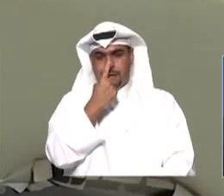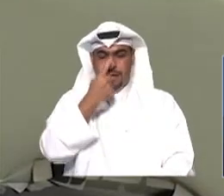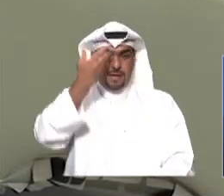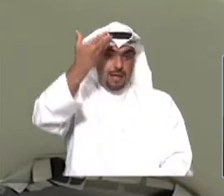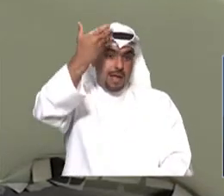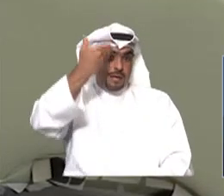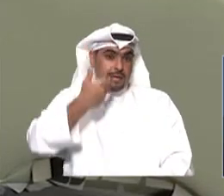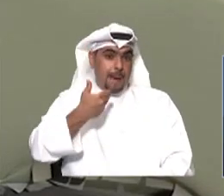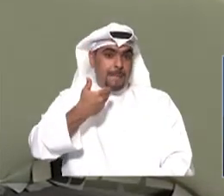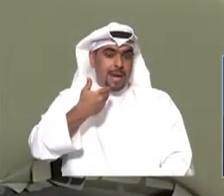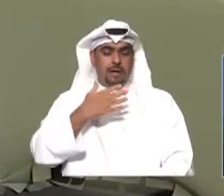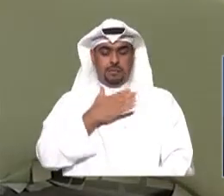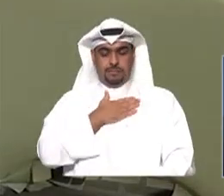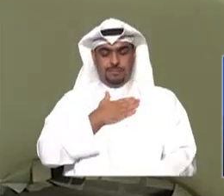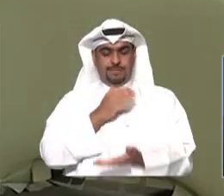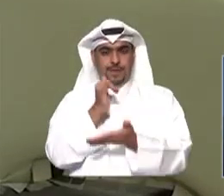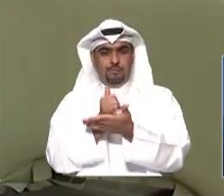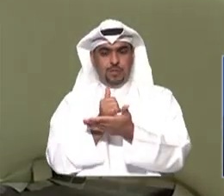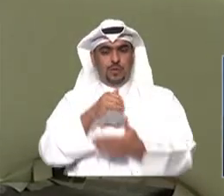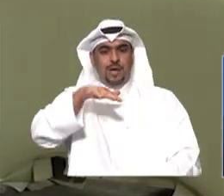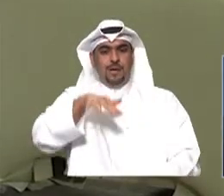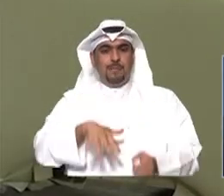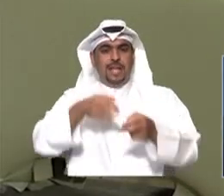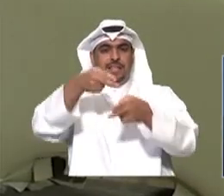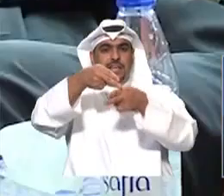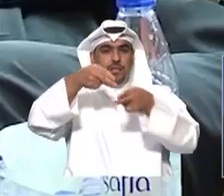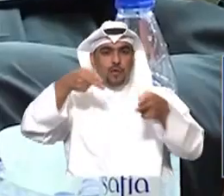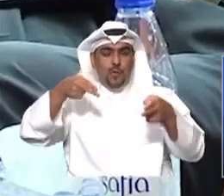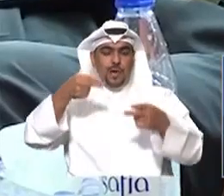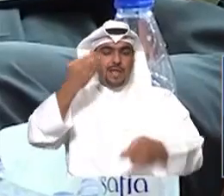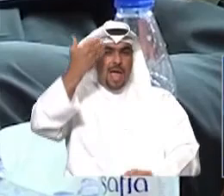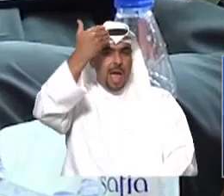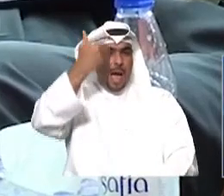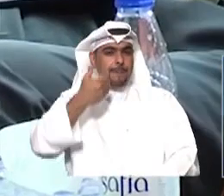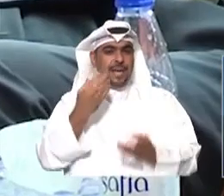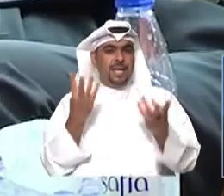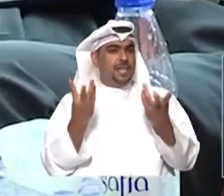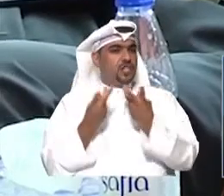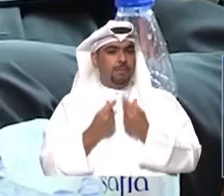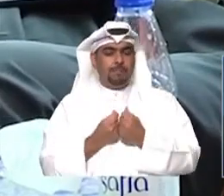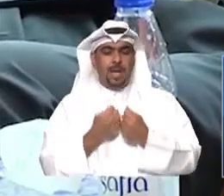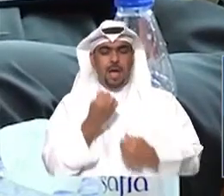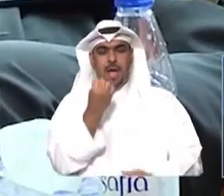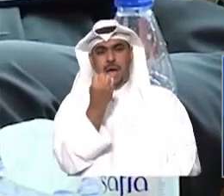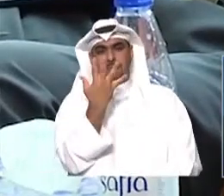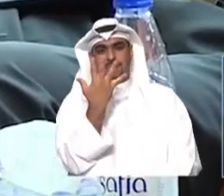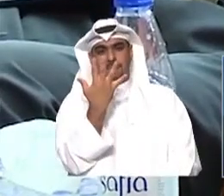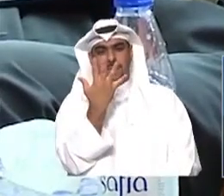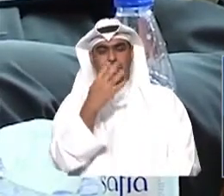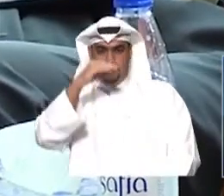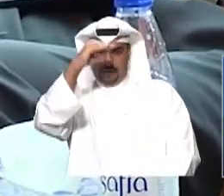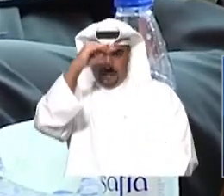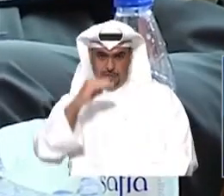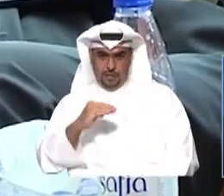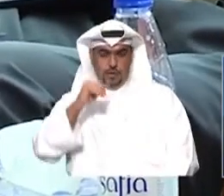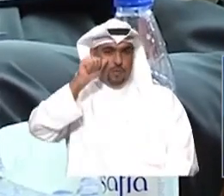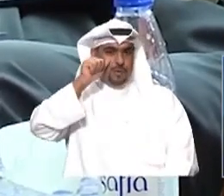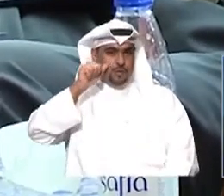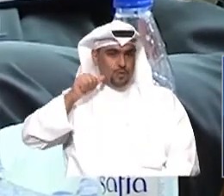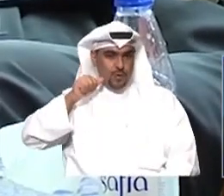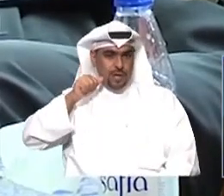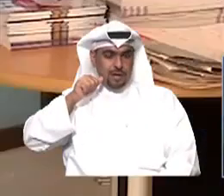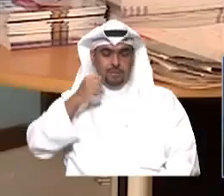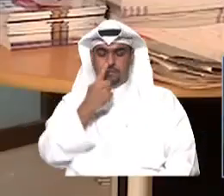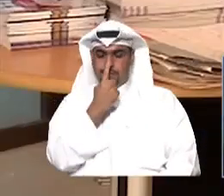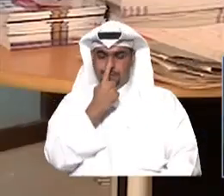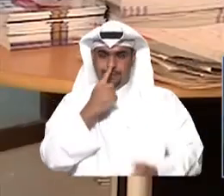أكثر من 500 عملية مياه بيضاء في ولايات شمال دارفور، جنوب دارفور، وولاية النيل الأزرق. هذا العمل